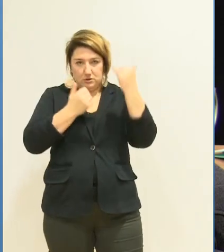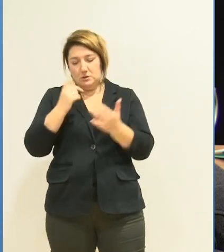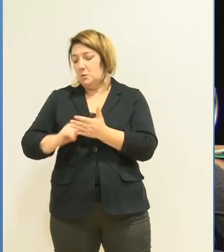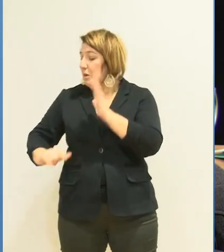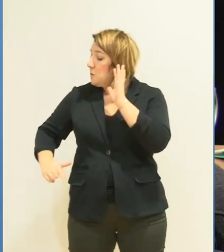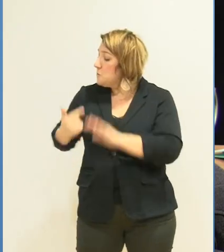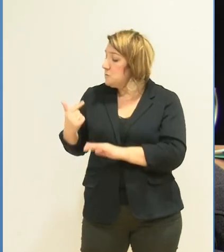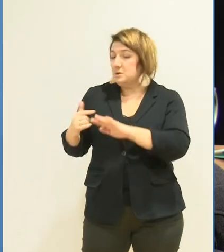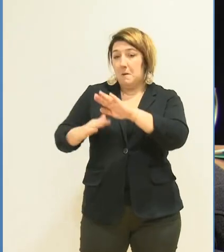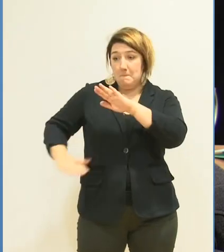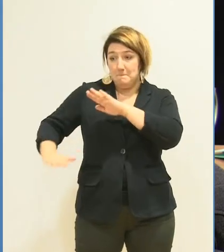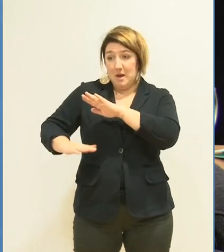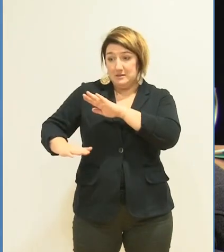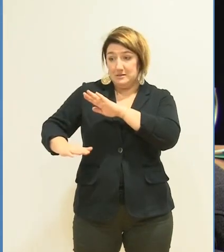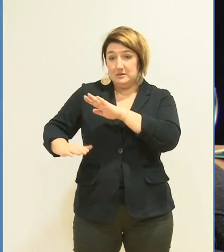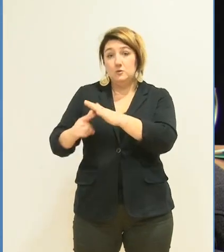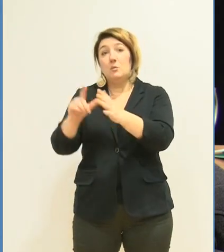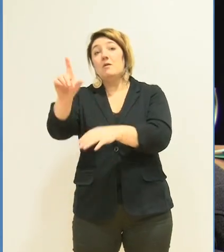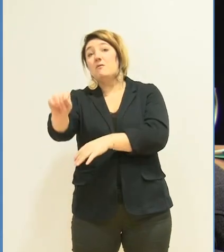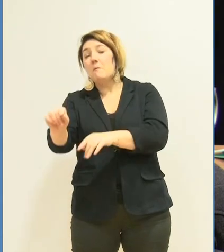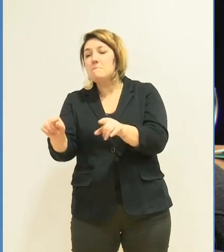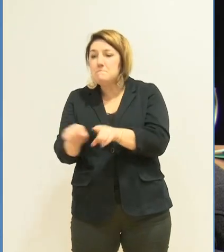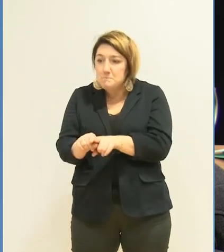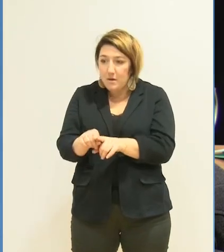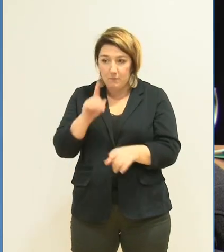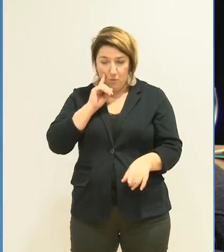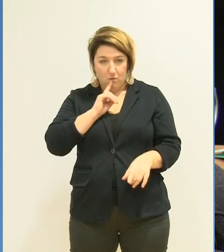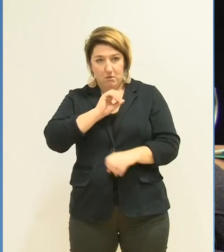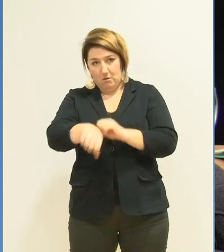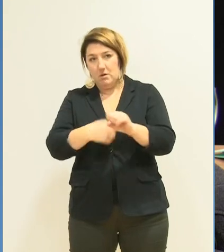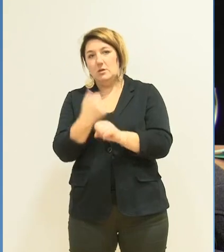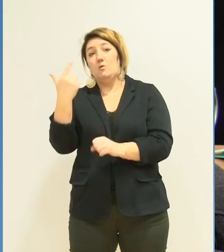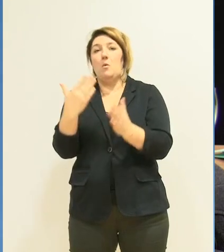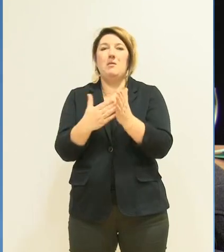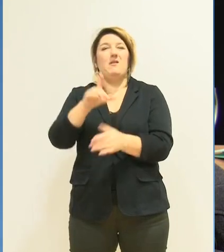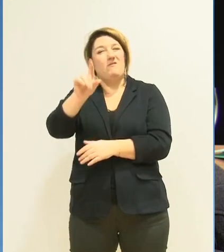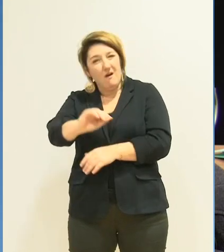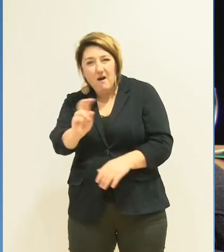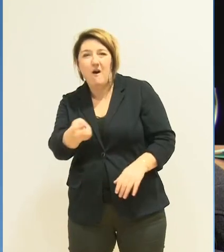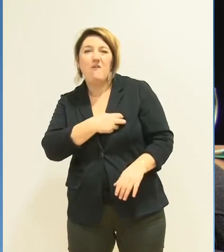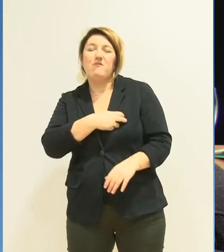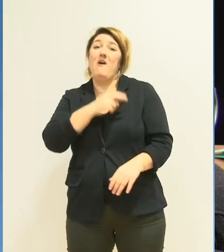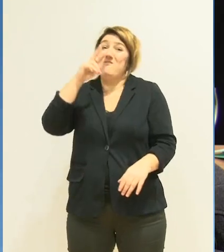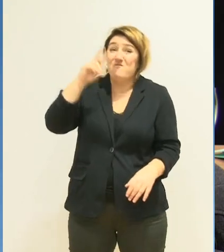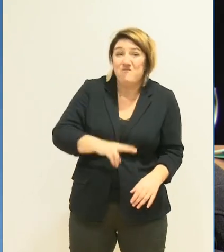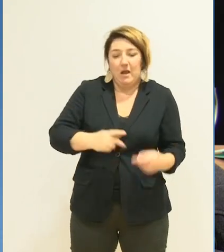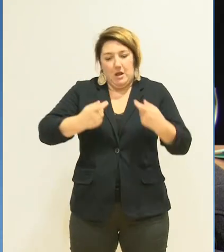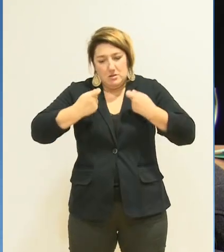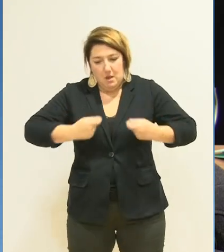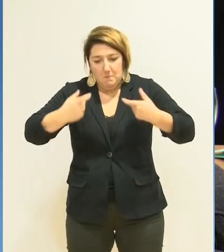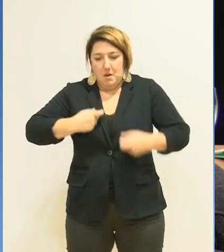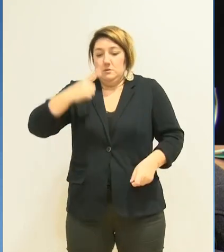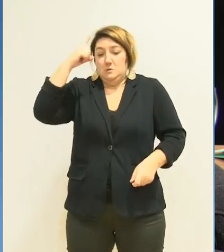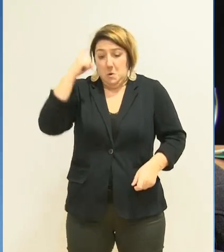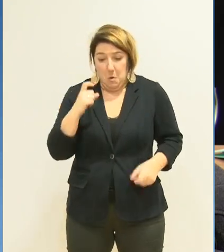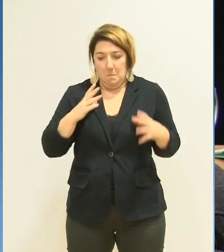et quelle sera la même en 2020 parce que c'est quand même bien en 2020 qu'on va engager le coût réel des travaux là on